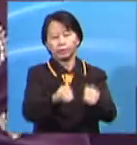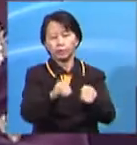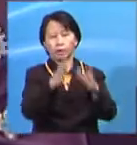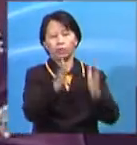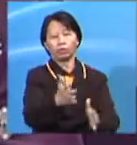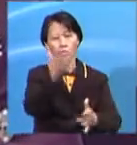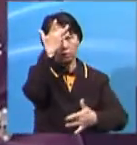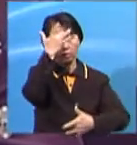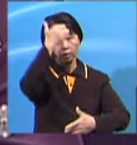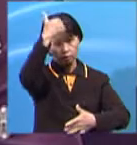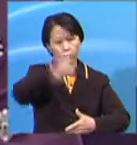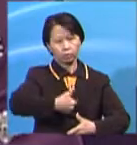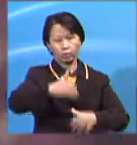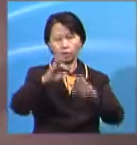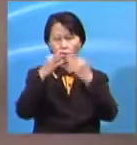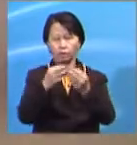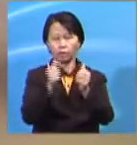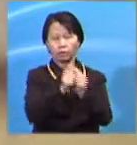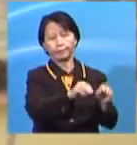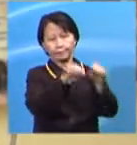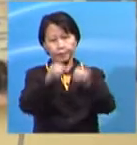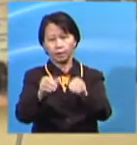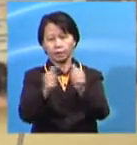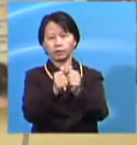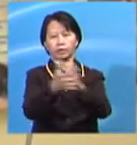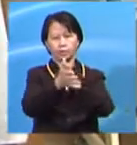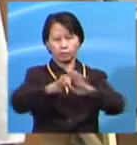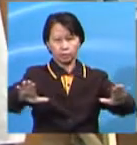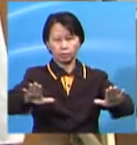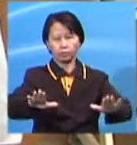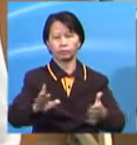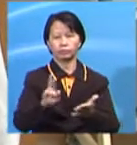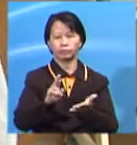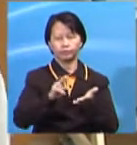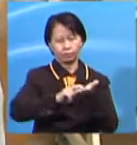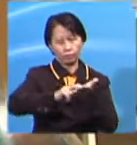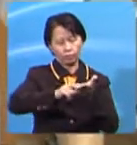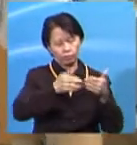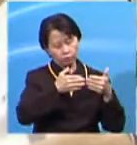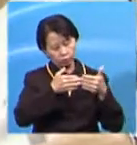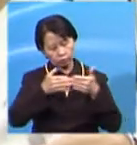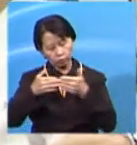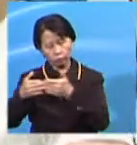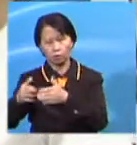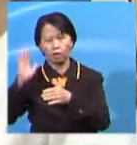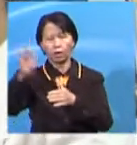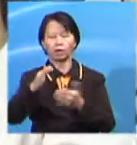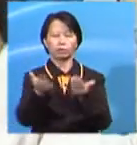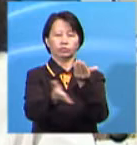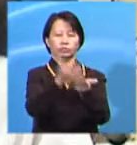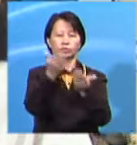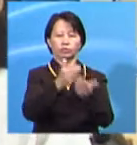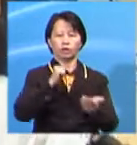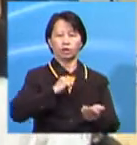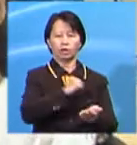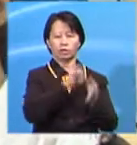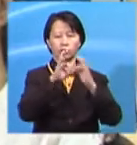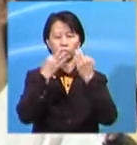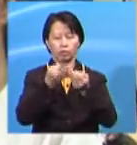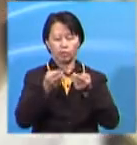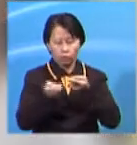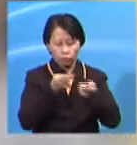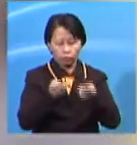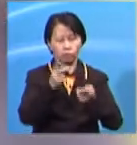memindahkan keluarga dia dengan selamat. Menerusi rawatan berterusan, ia akan memudahkan ahli keluarga